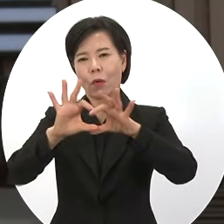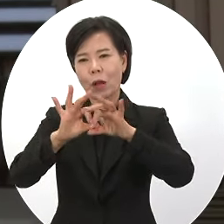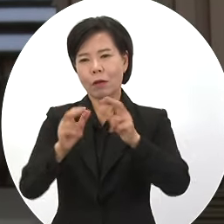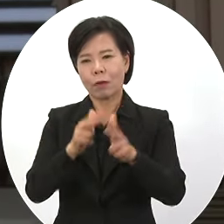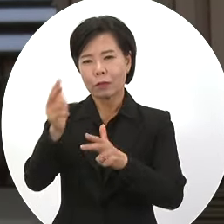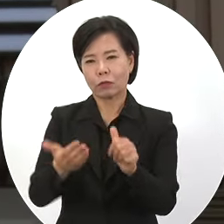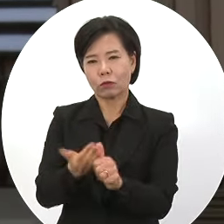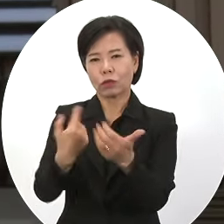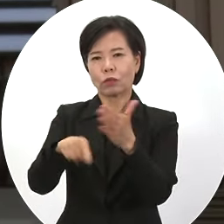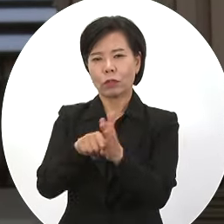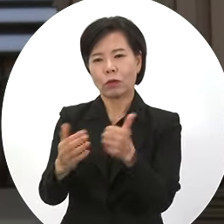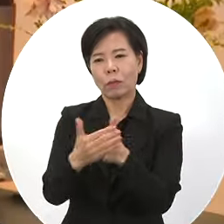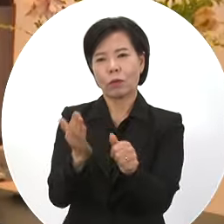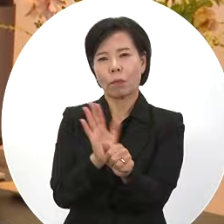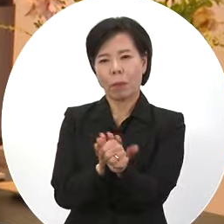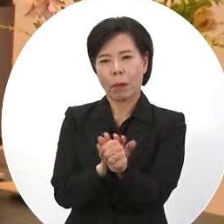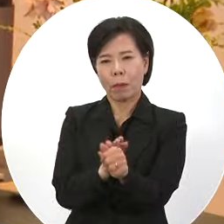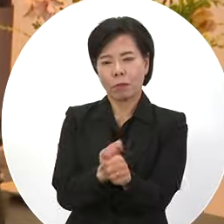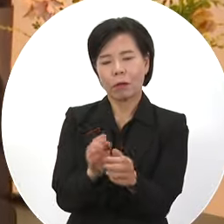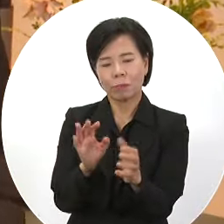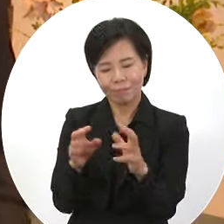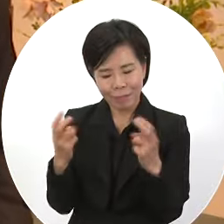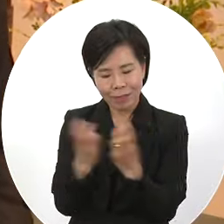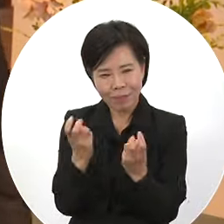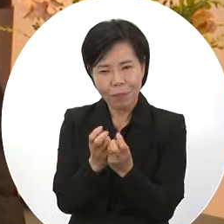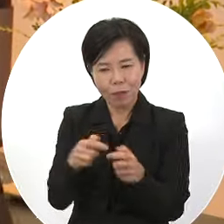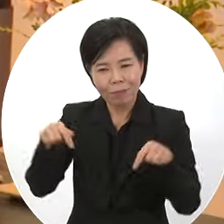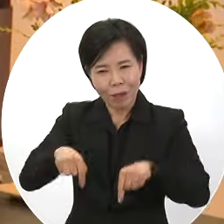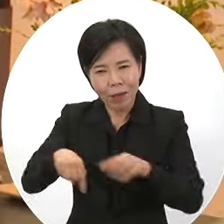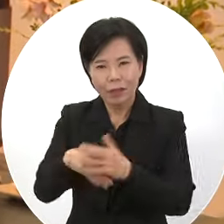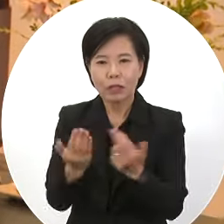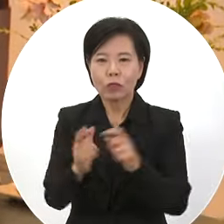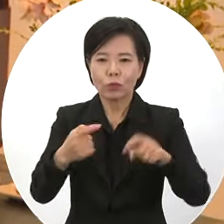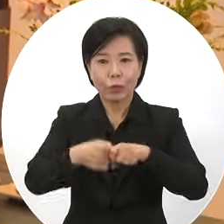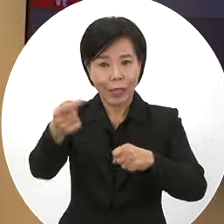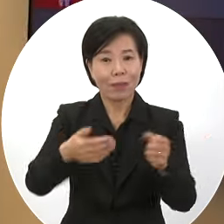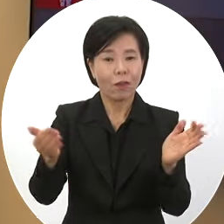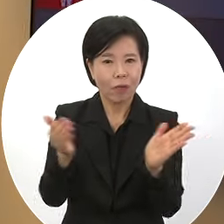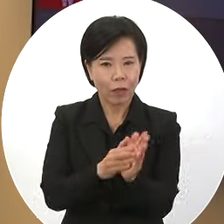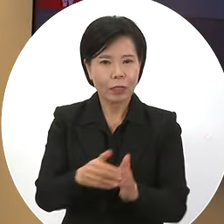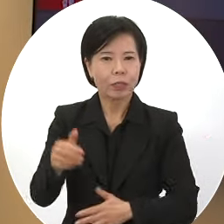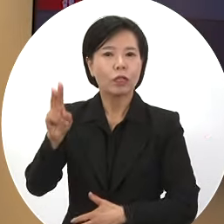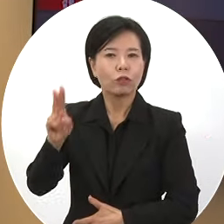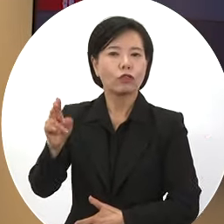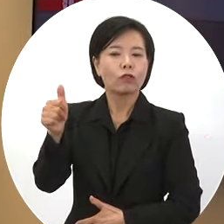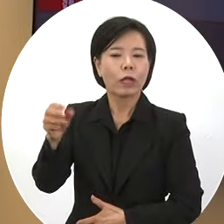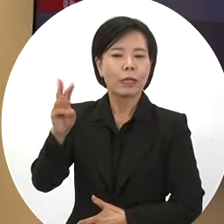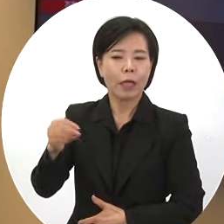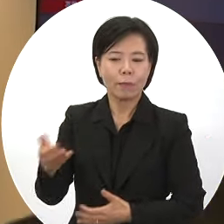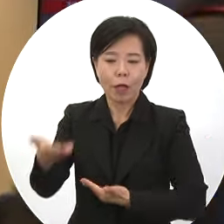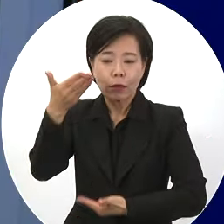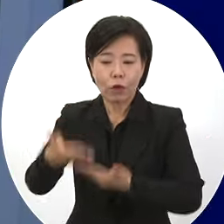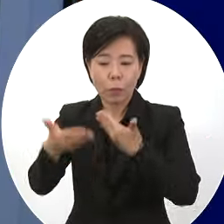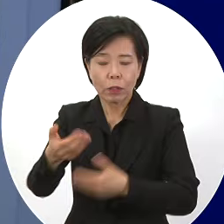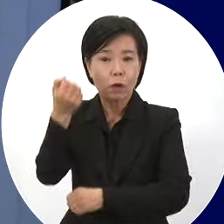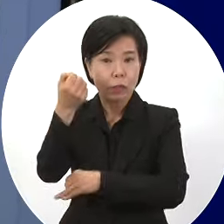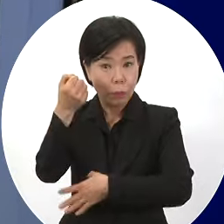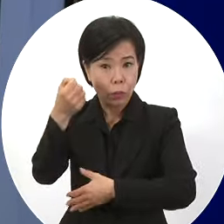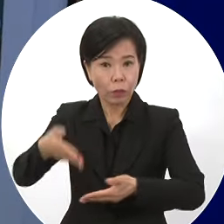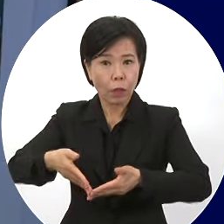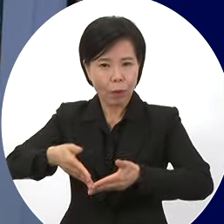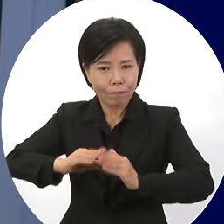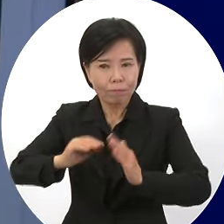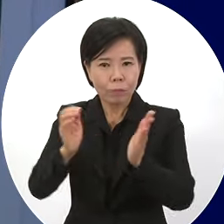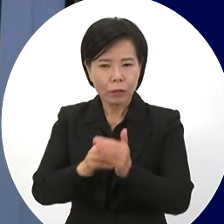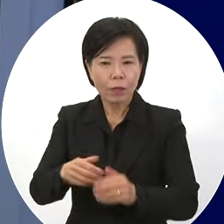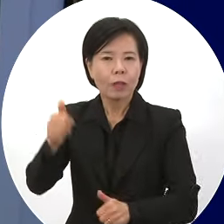육성을 위한 협력 방안도 논의했는데요. 제주도는 내년까지 UAM 버티포트 건설 기본 계획을